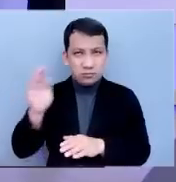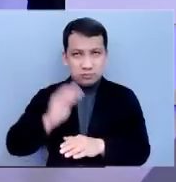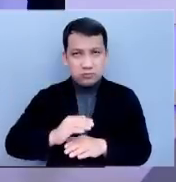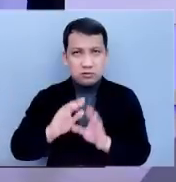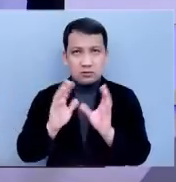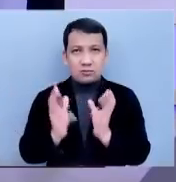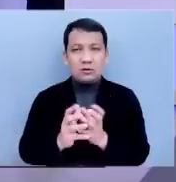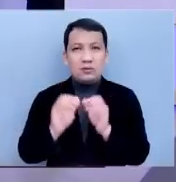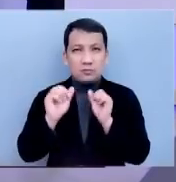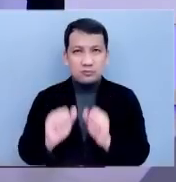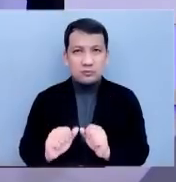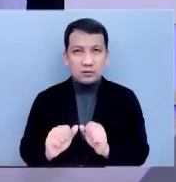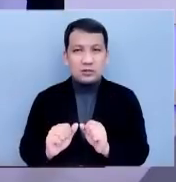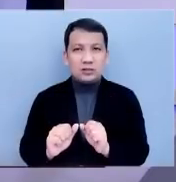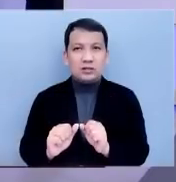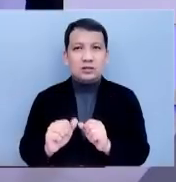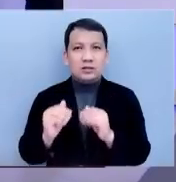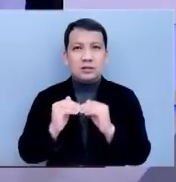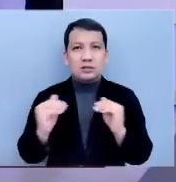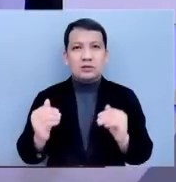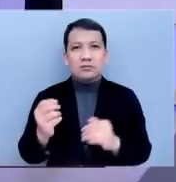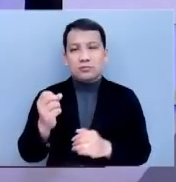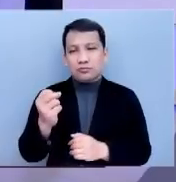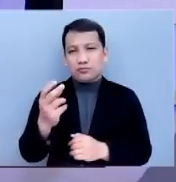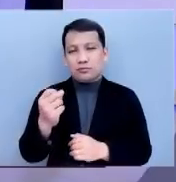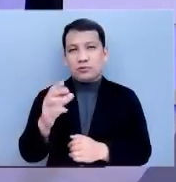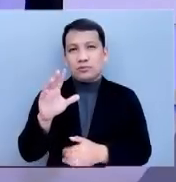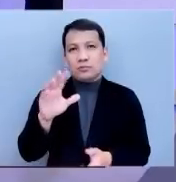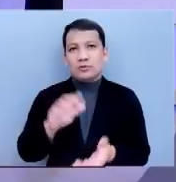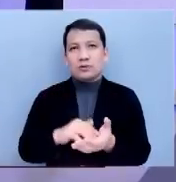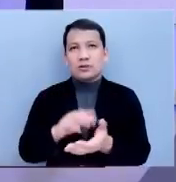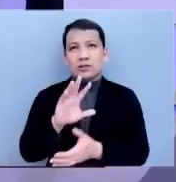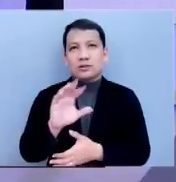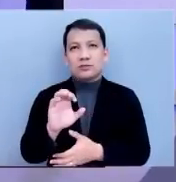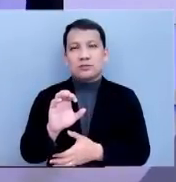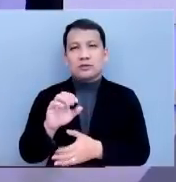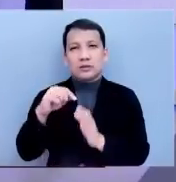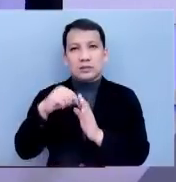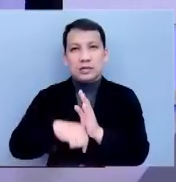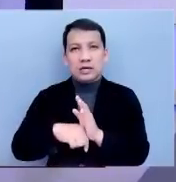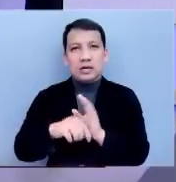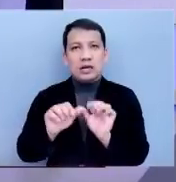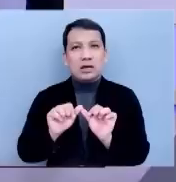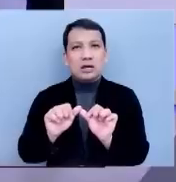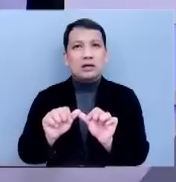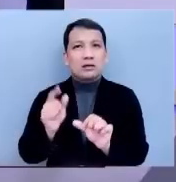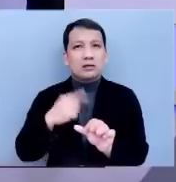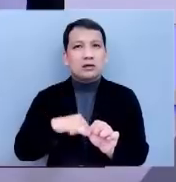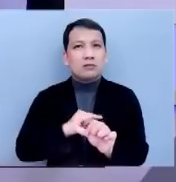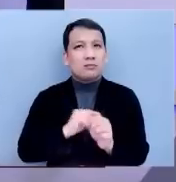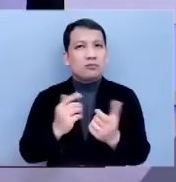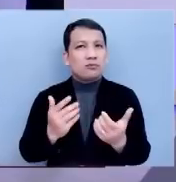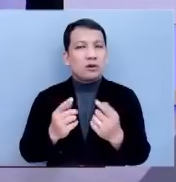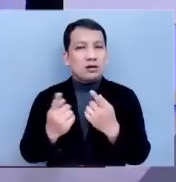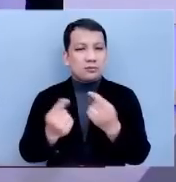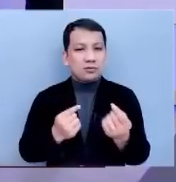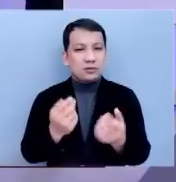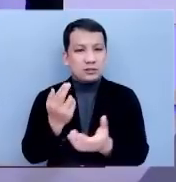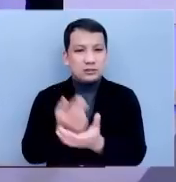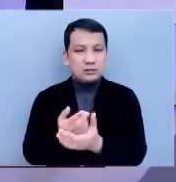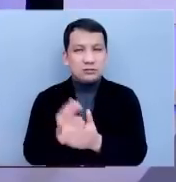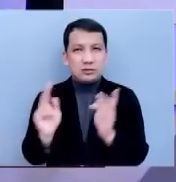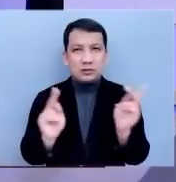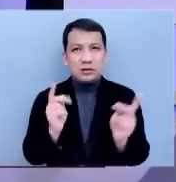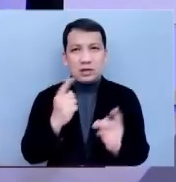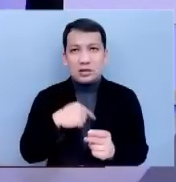ang kayang umabot sa lalim po ng 12,500 feet. At sa lahat ng iyan po, wala pang nagagawang rescue ng tao